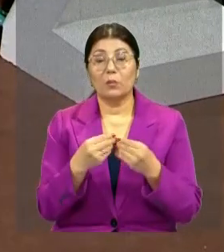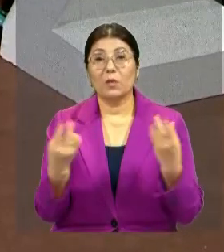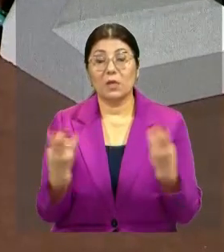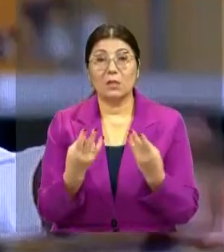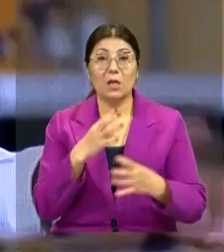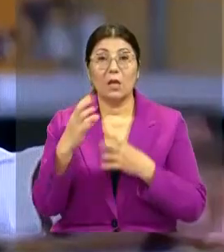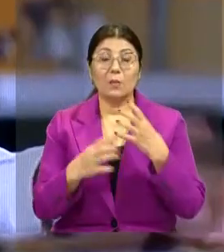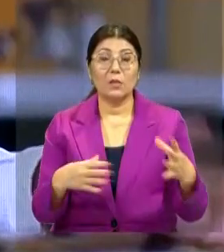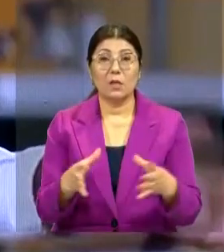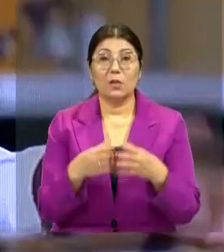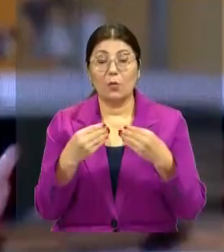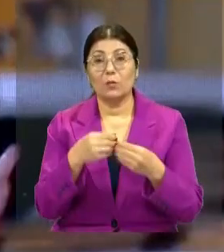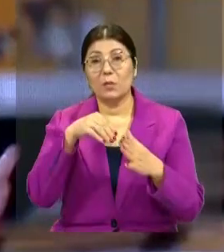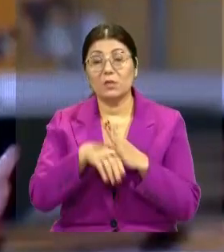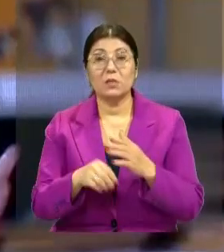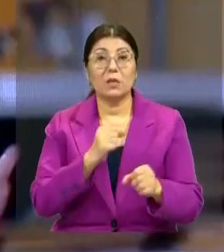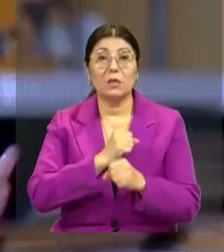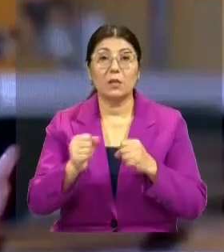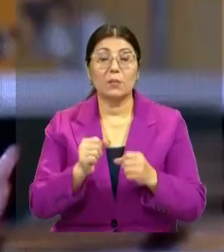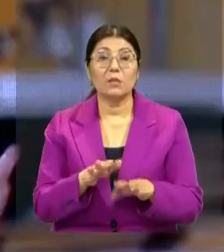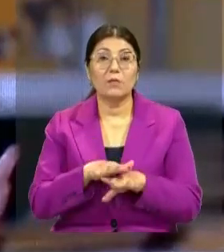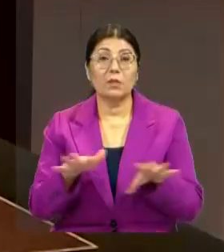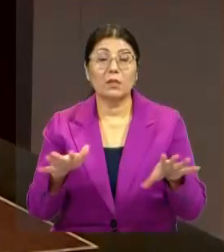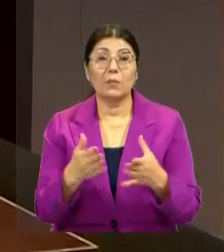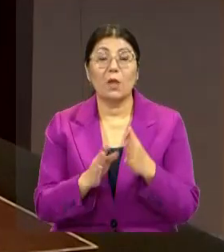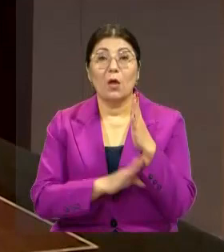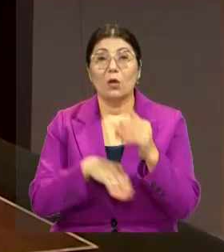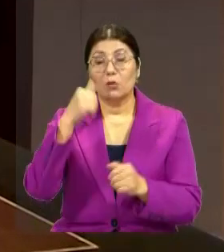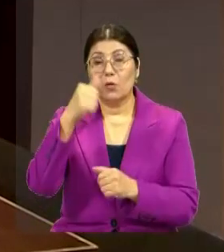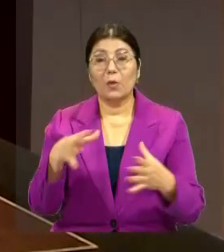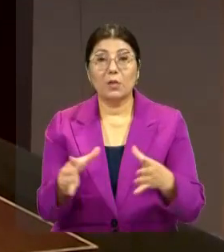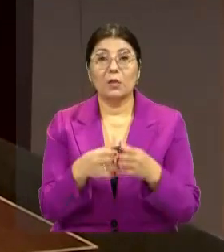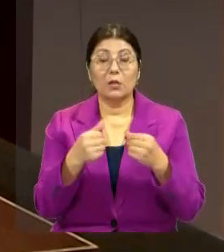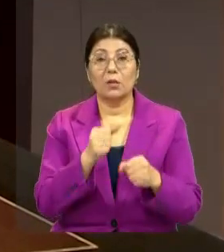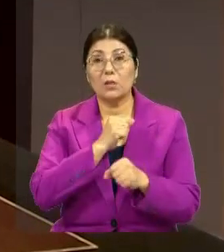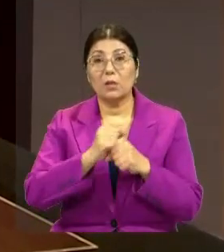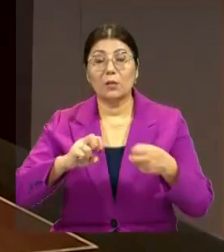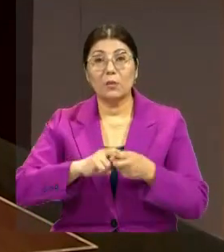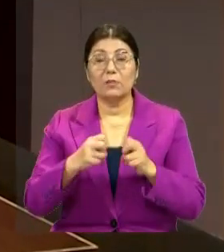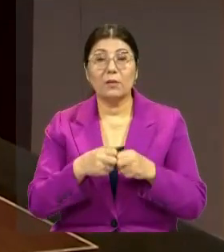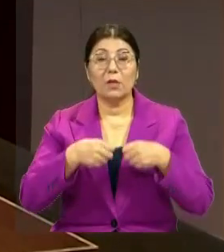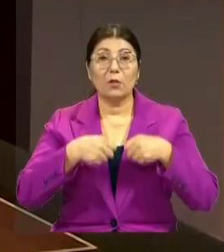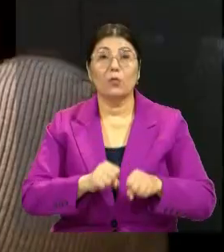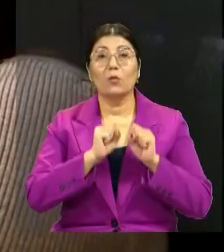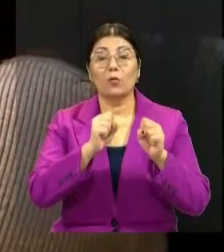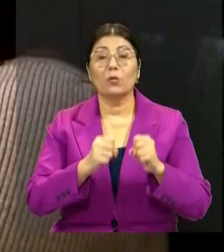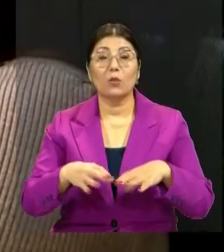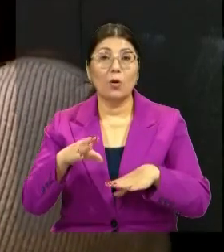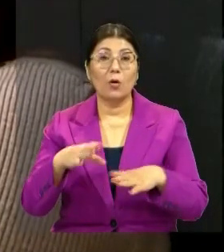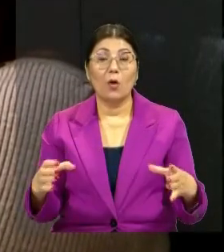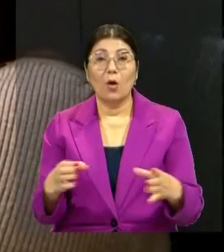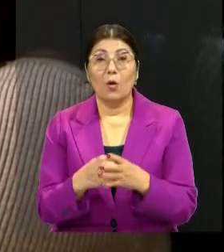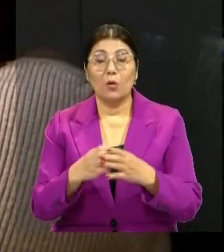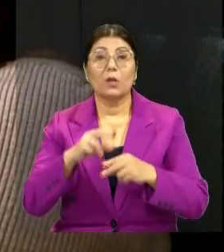әлемде отбасы ішіндегі тұрмыстық зорлық-зомбылық кең тарауда. Соңғы жылдары тұрмыстық зорлық-зомбылық мәселесі құқық қорғау органдары мен халықтың назарын күшейте